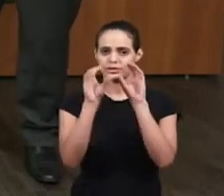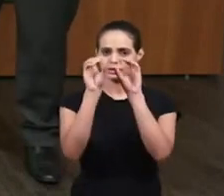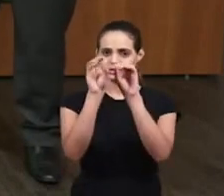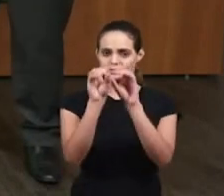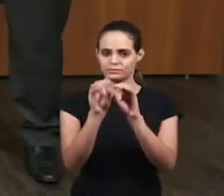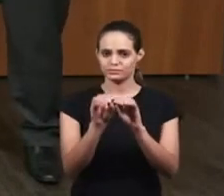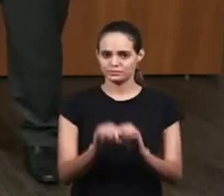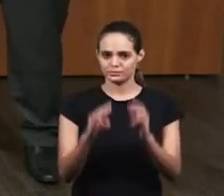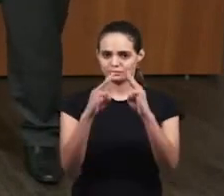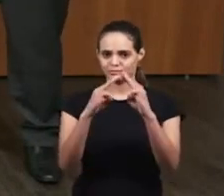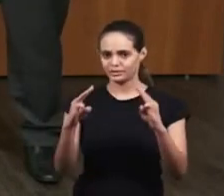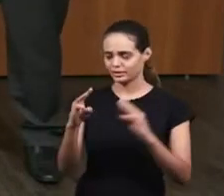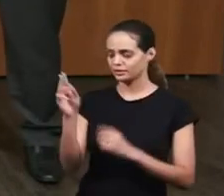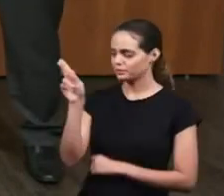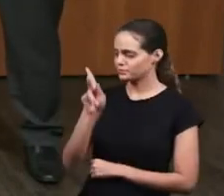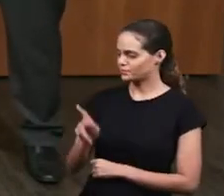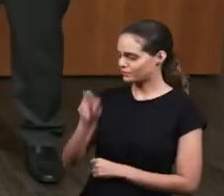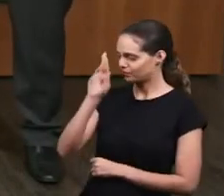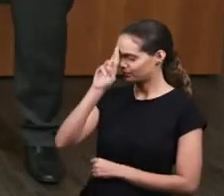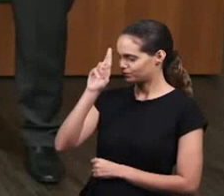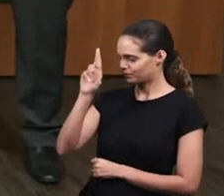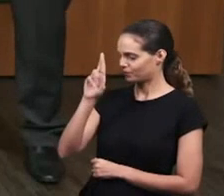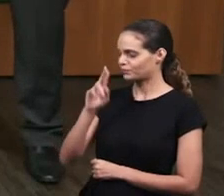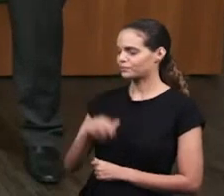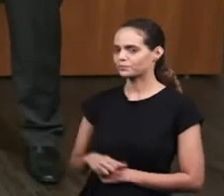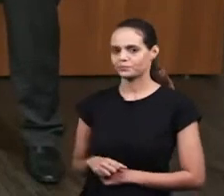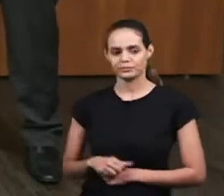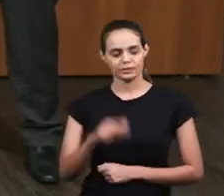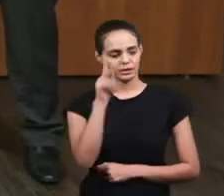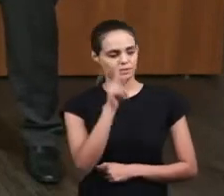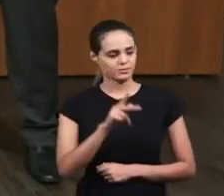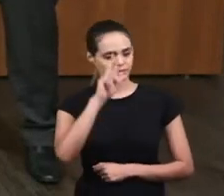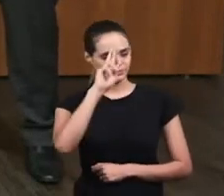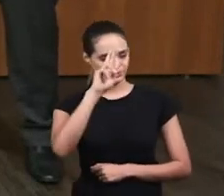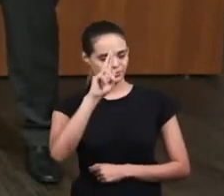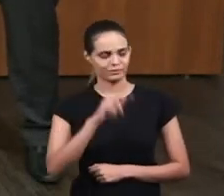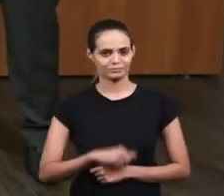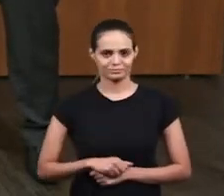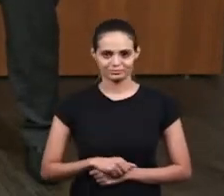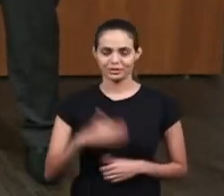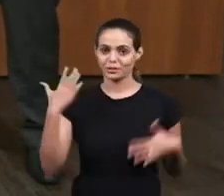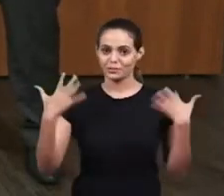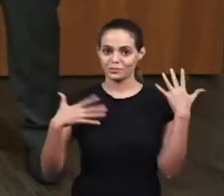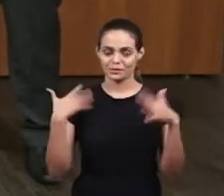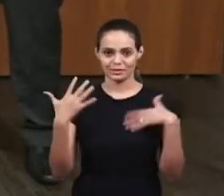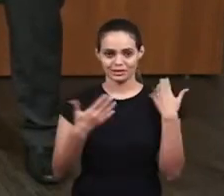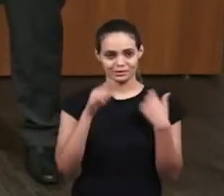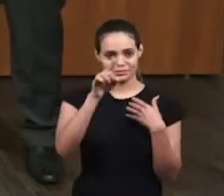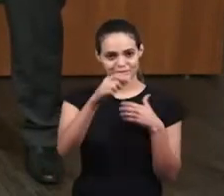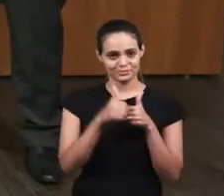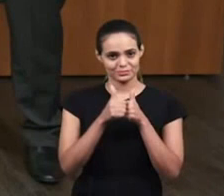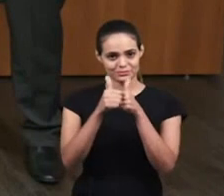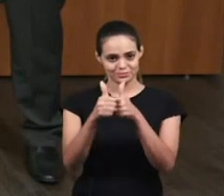Pastor Sergio, Frieden des Herrn. Frieden des Herrn. Es ist eine Freude, mit